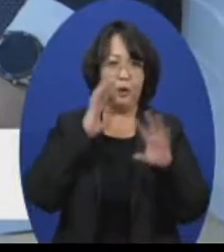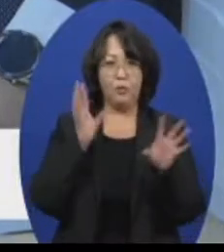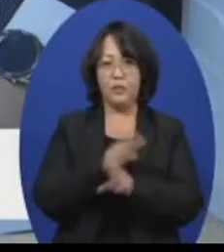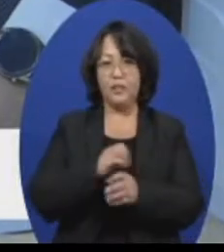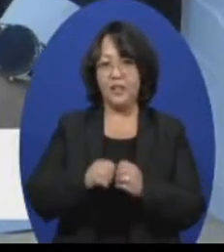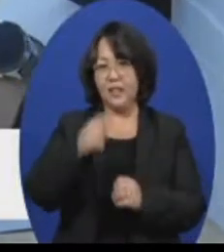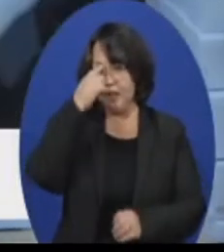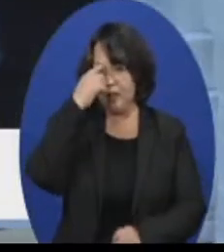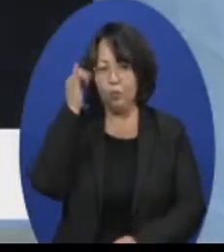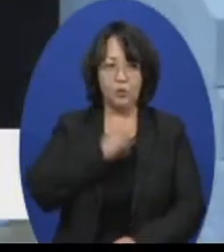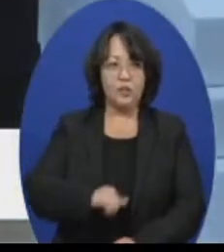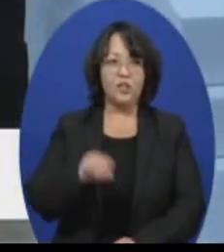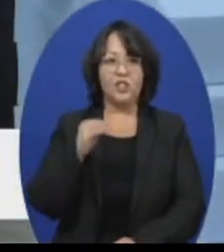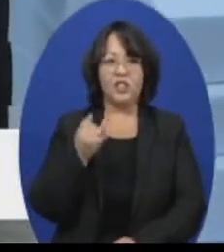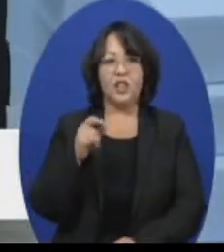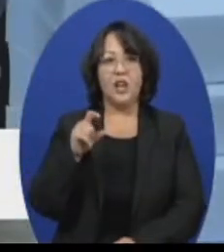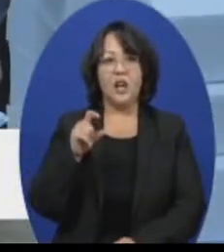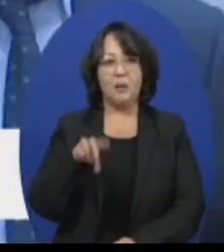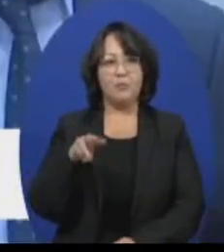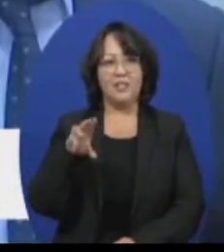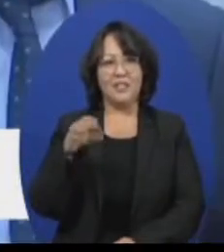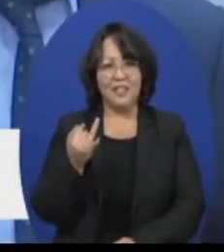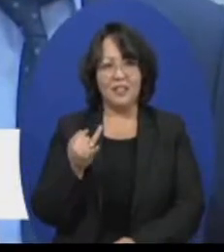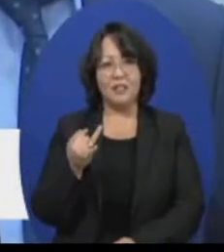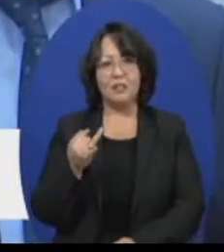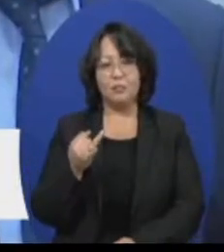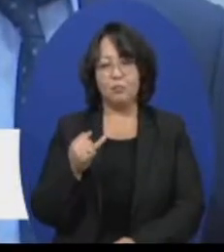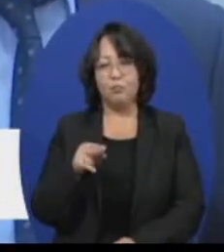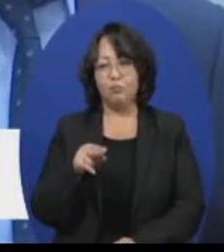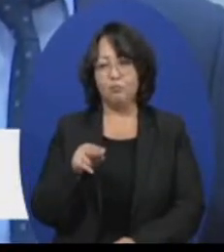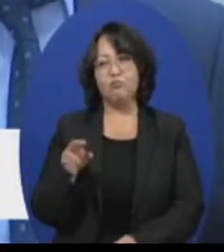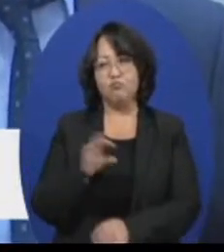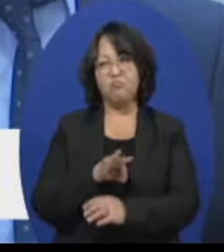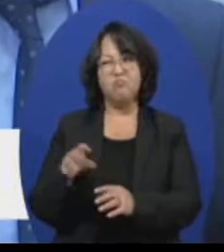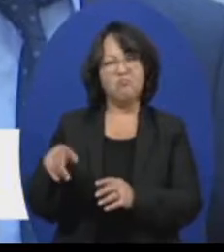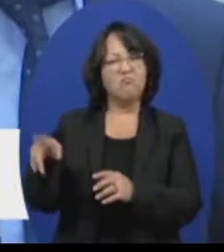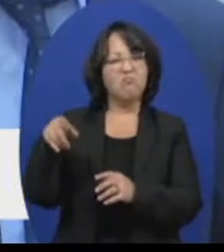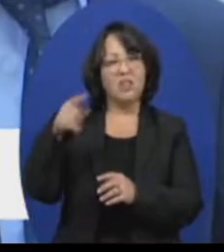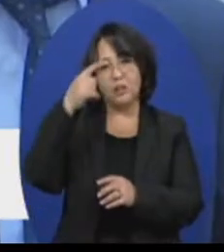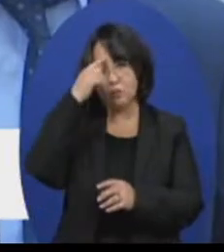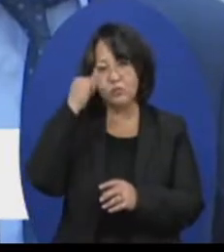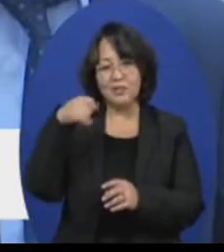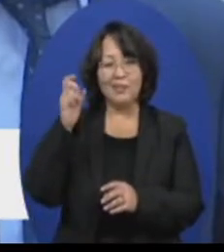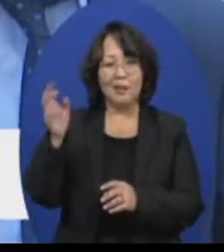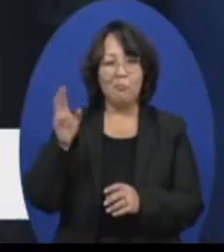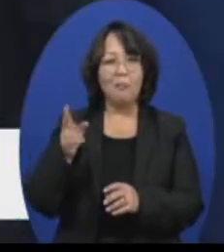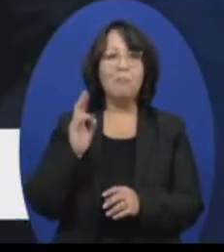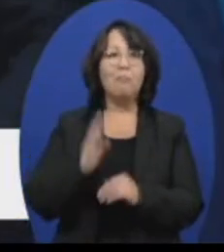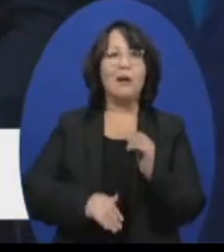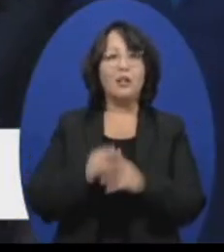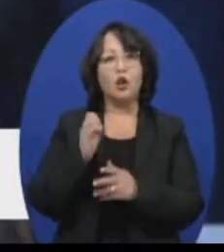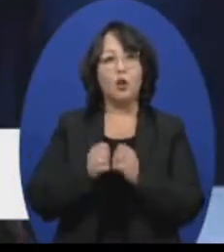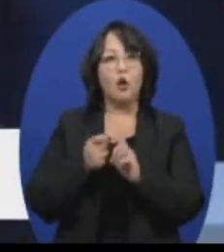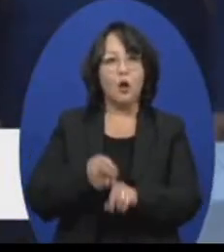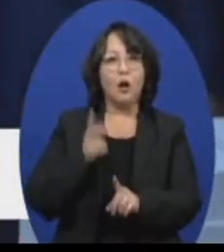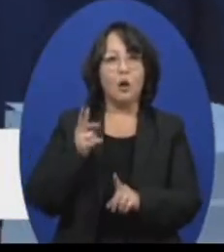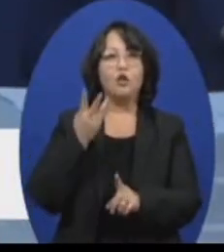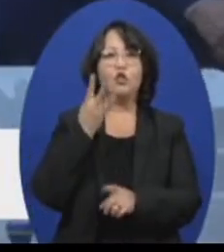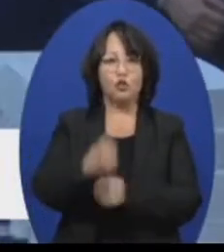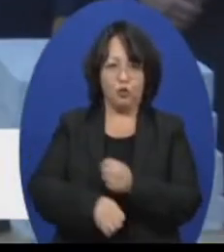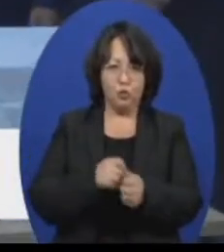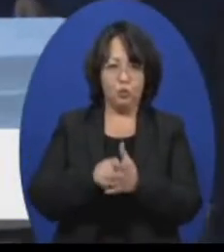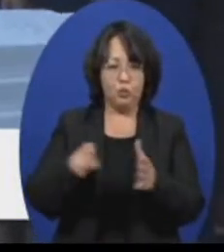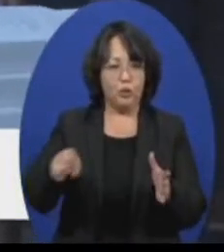байгуулалтын ажлыг бүгд нэгтгэх нэгдгэг болсын JMC Projects India компани хариуцан ажиллана. Барилга угсралтын чиглэлээр үйл ажиллагаа явуулдаг тус компани 40 орчим